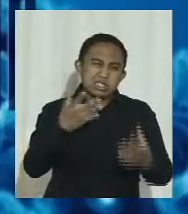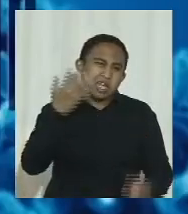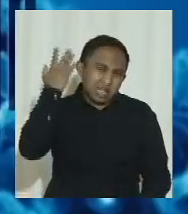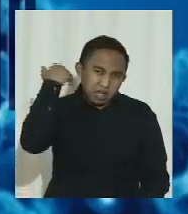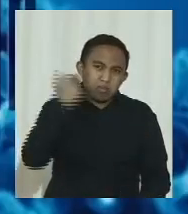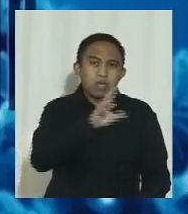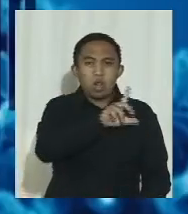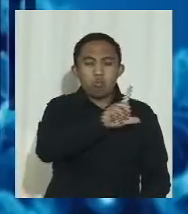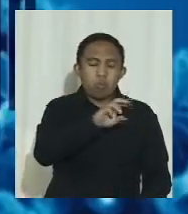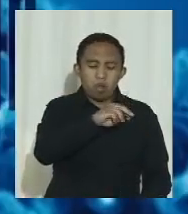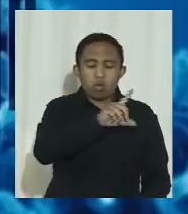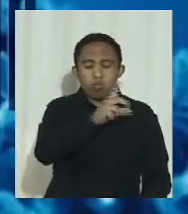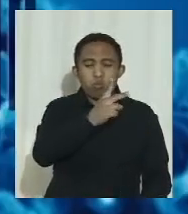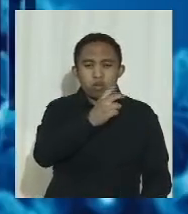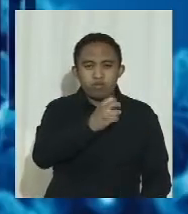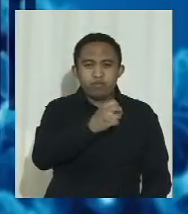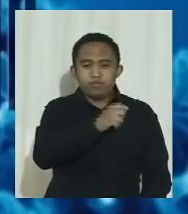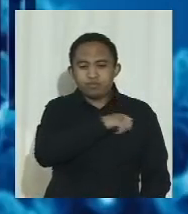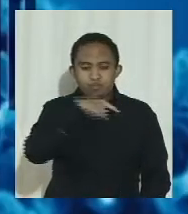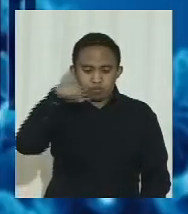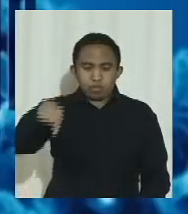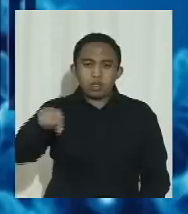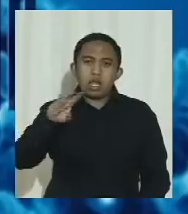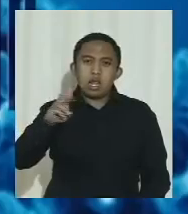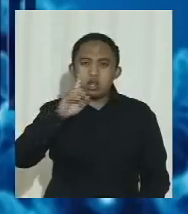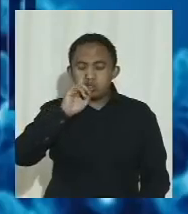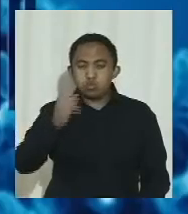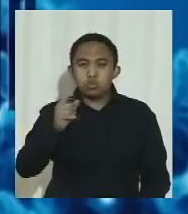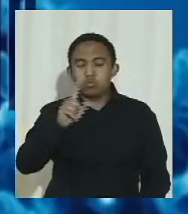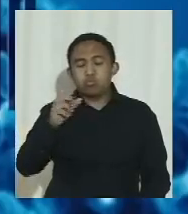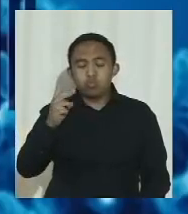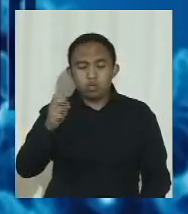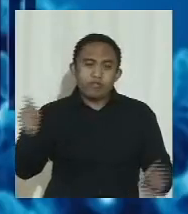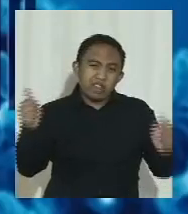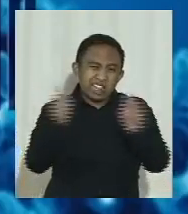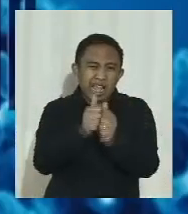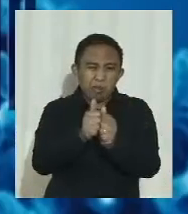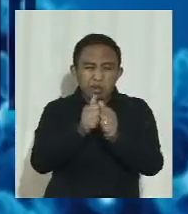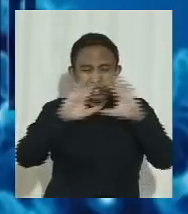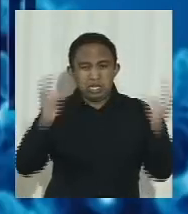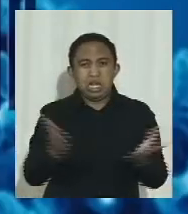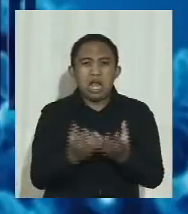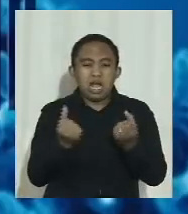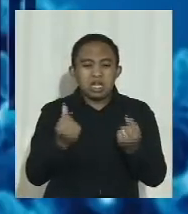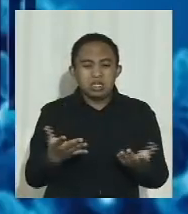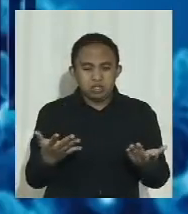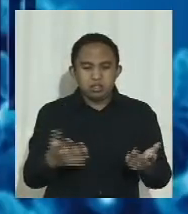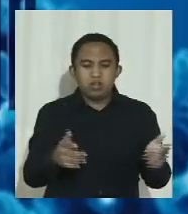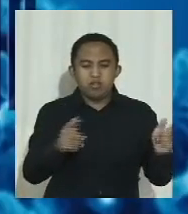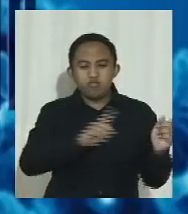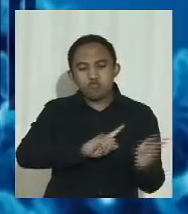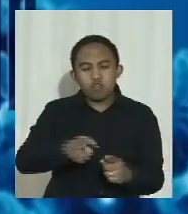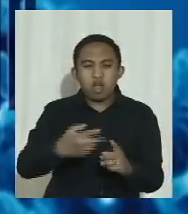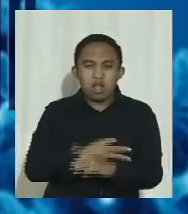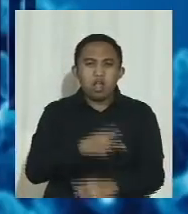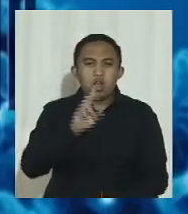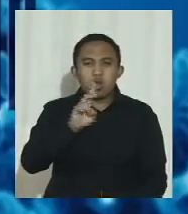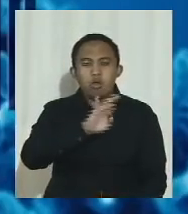ny 3/03/2020 hatramin'ny datin'ny 6/22/2020 dia miisa